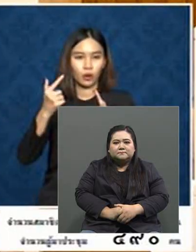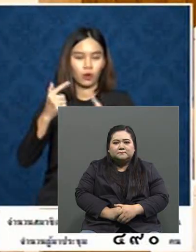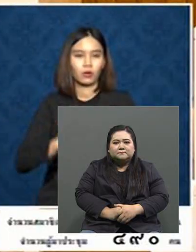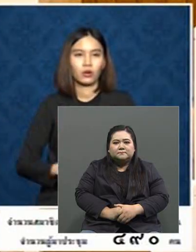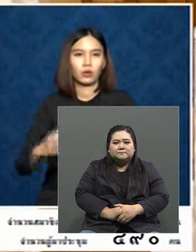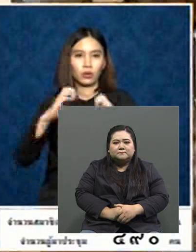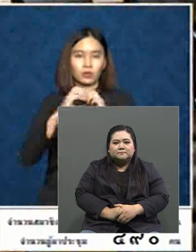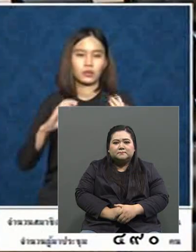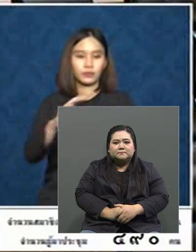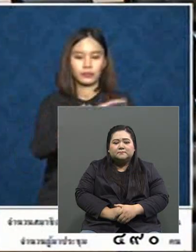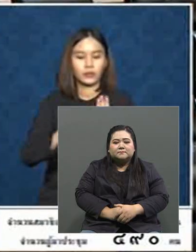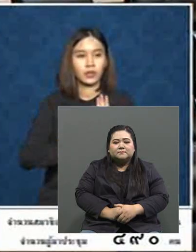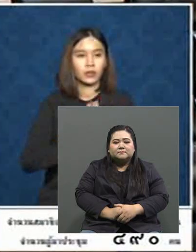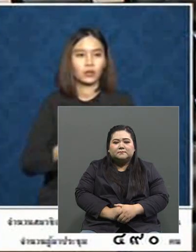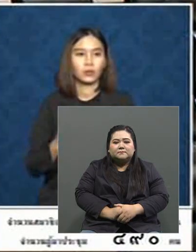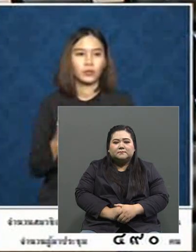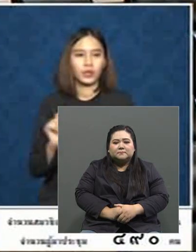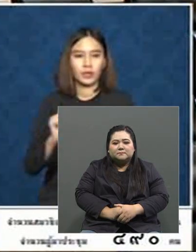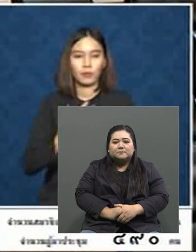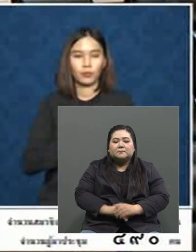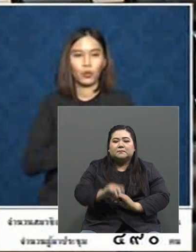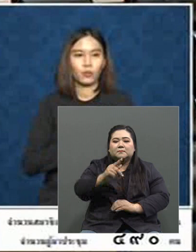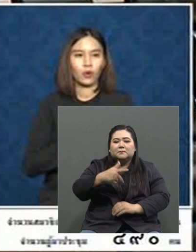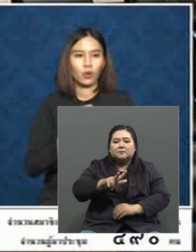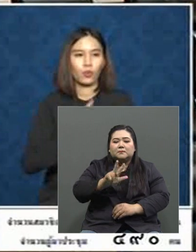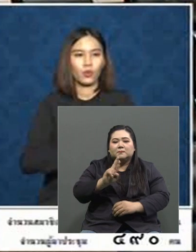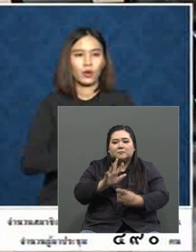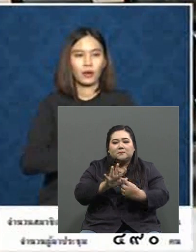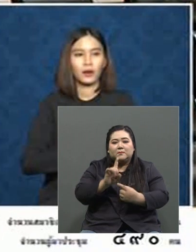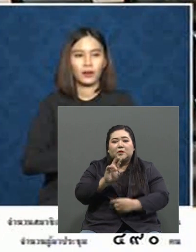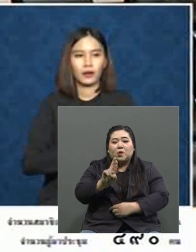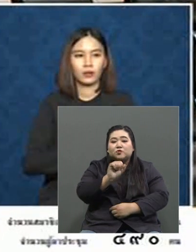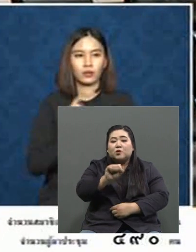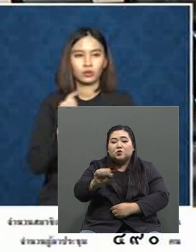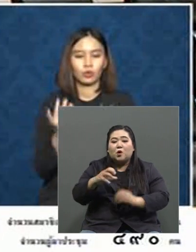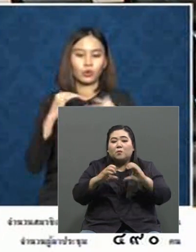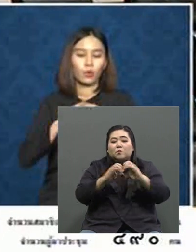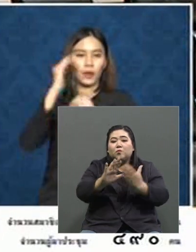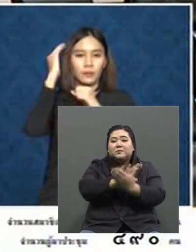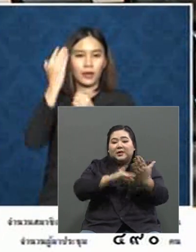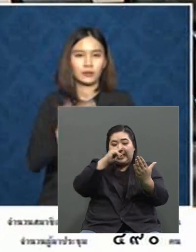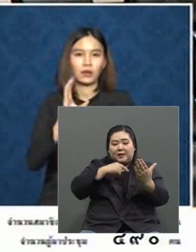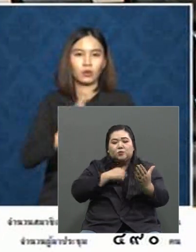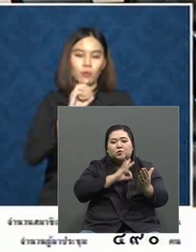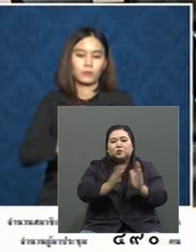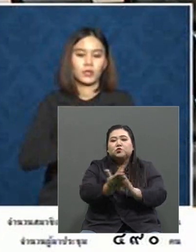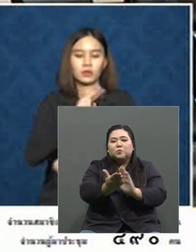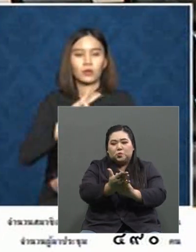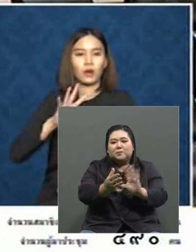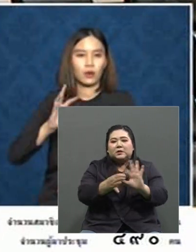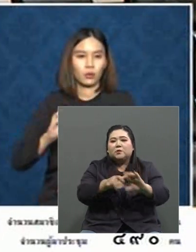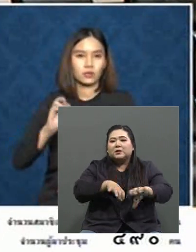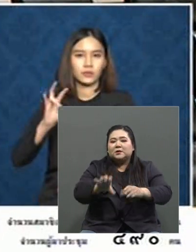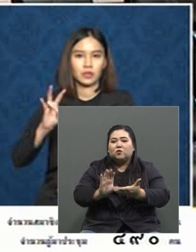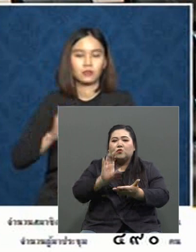แล้วทางด้านนายรดรปริศนานันทกุลสสพรรคภูมิใจไทยนะครับท่านนี้กล่าวชื่นชมการจัดสรรงบประมาณให้กับกระทรวง